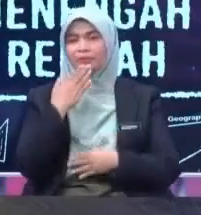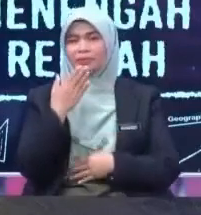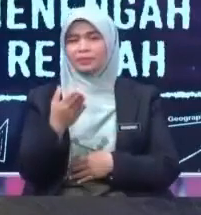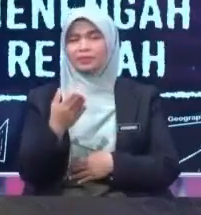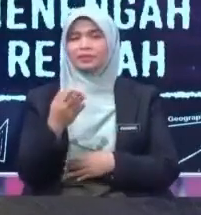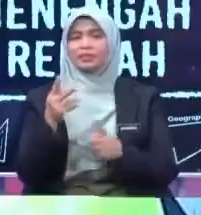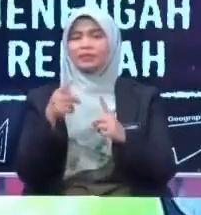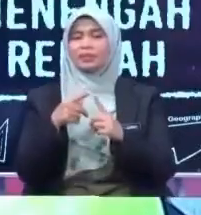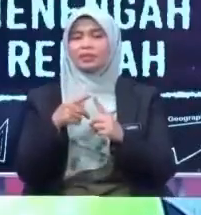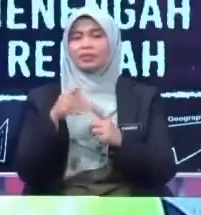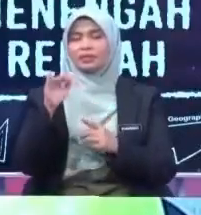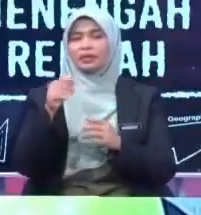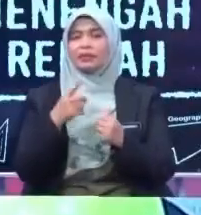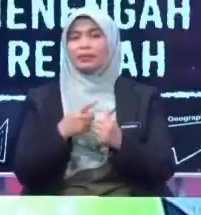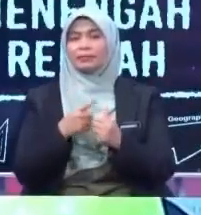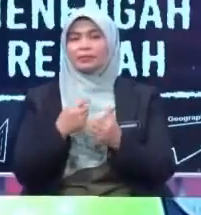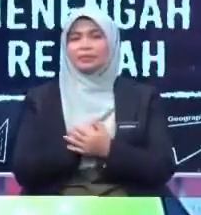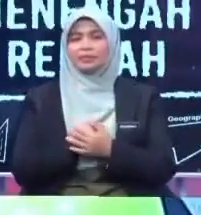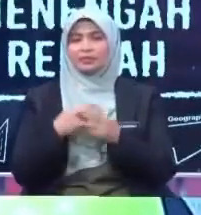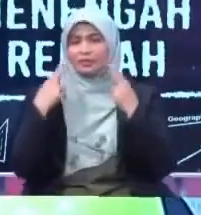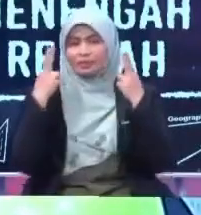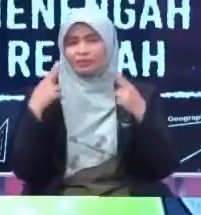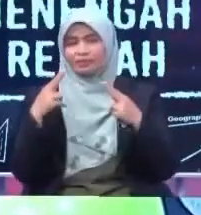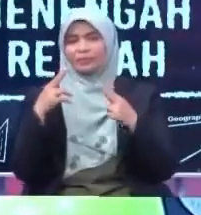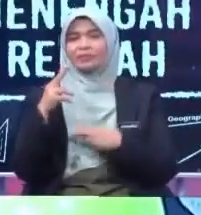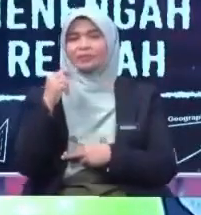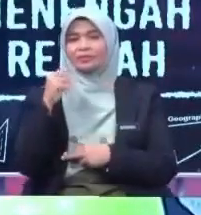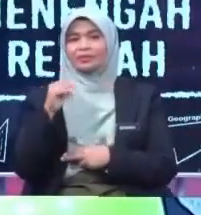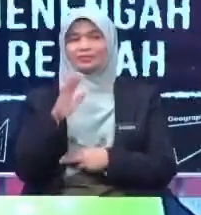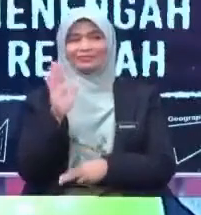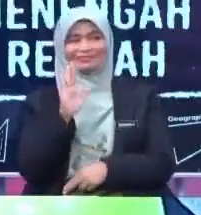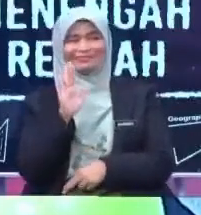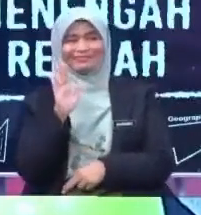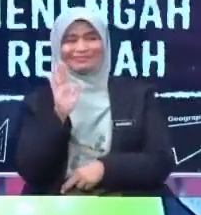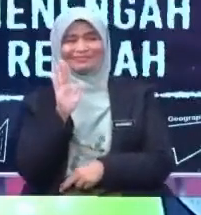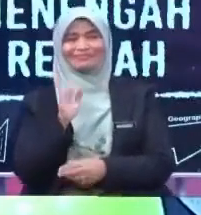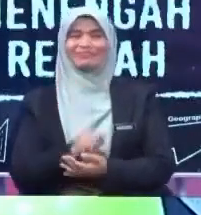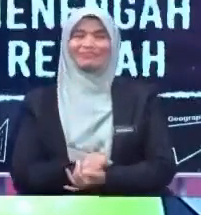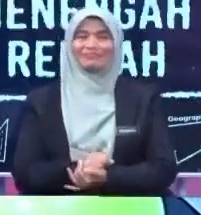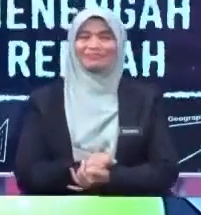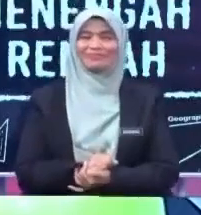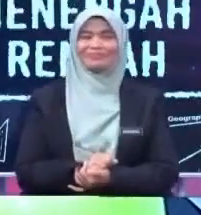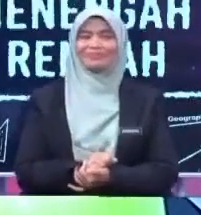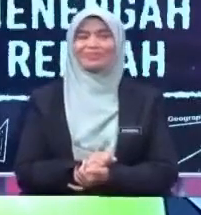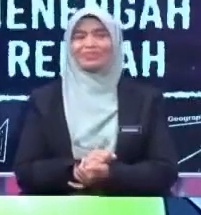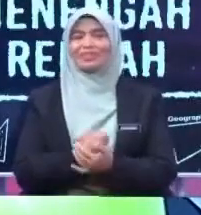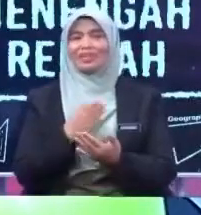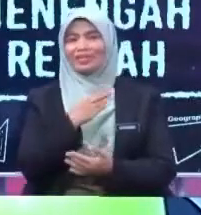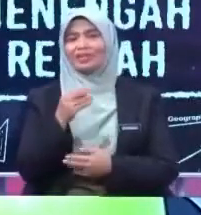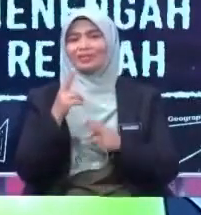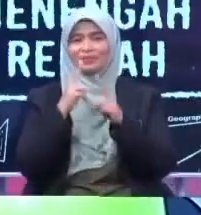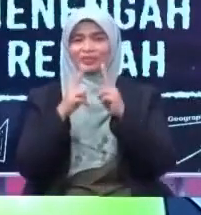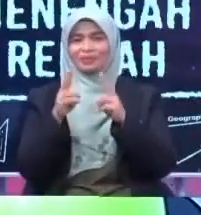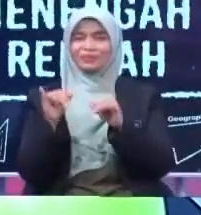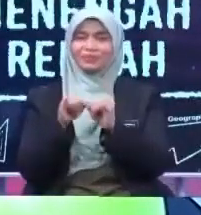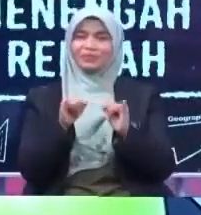kepada yang pertama sekali Ustazah Nur Asmawati Makdin. Ustazah, bye-bye sikit Ustazah. Okey, baik. Dan kita nak ucapkan terima